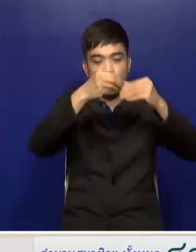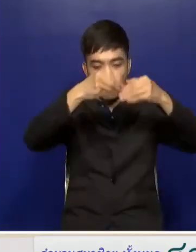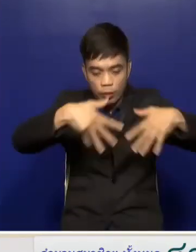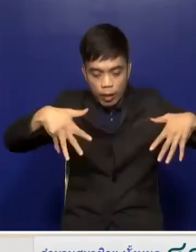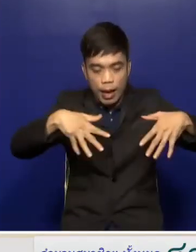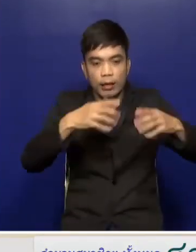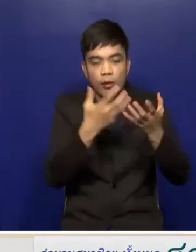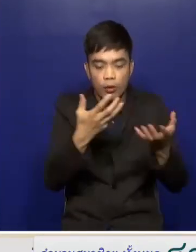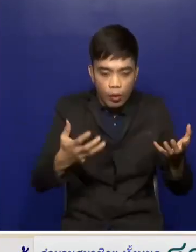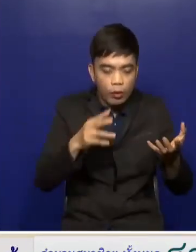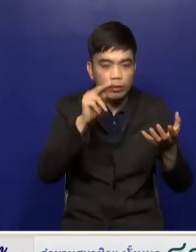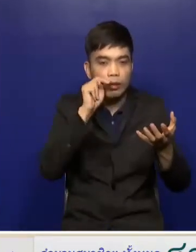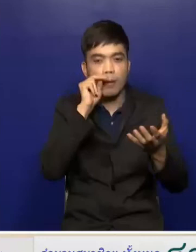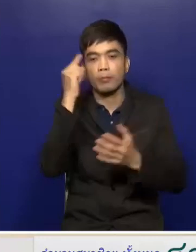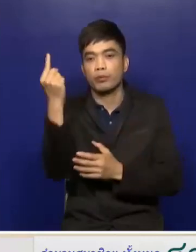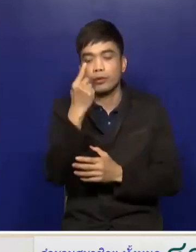ในเร